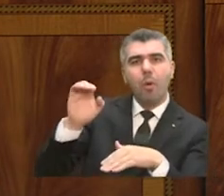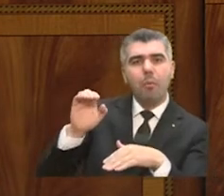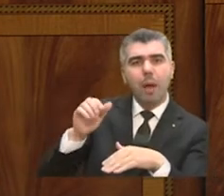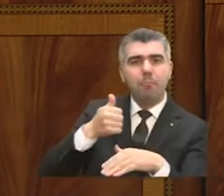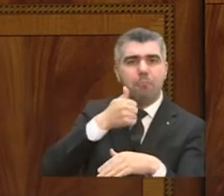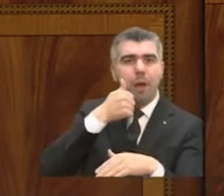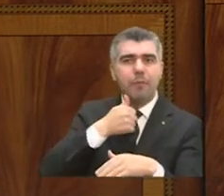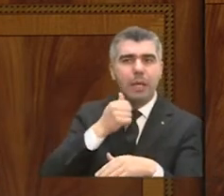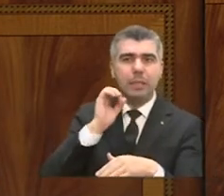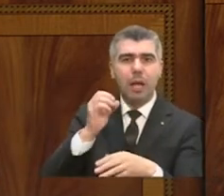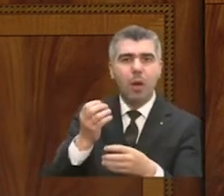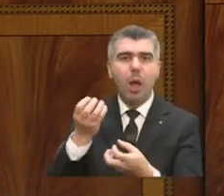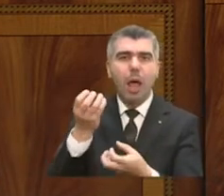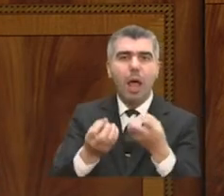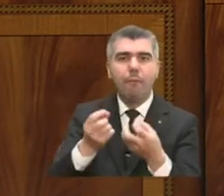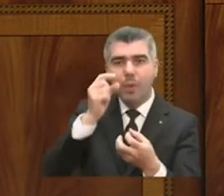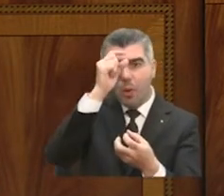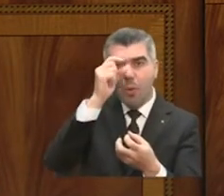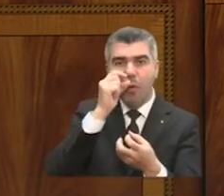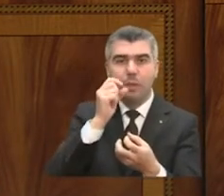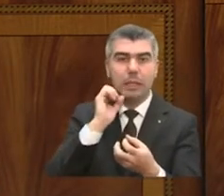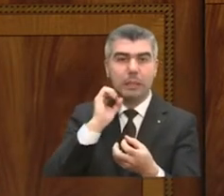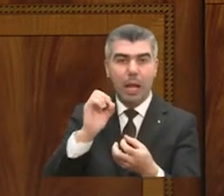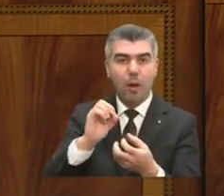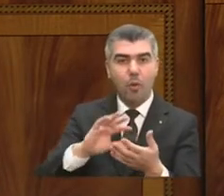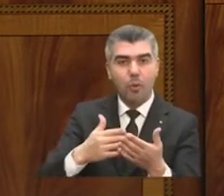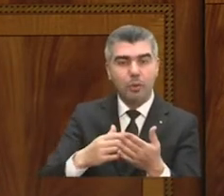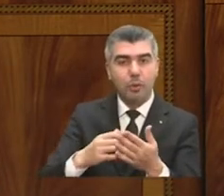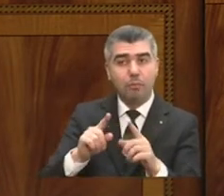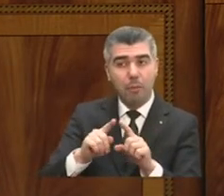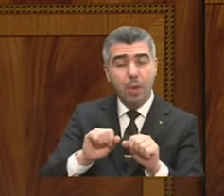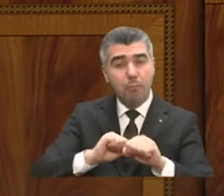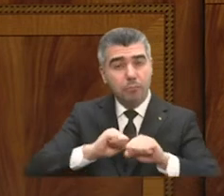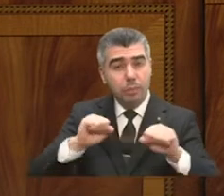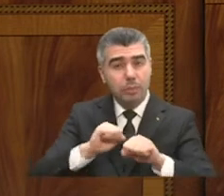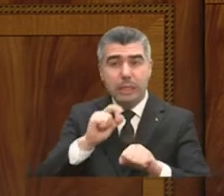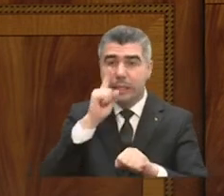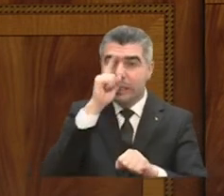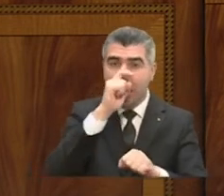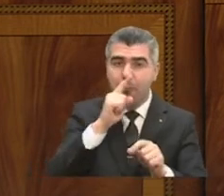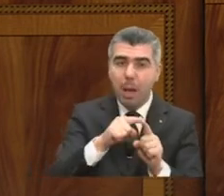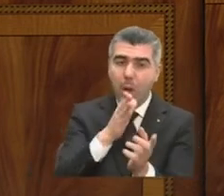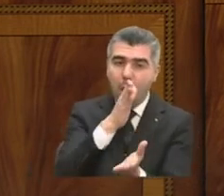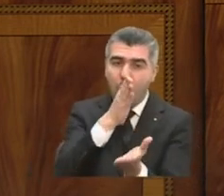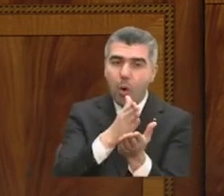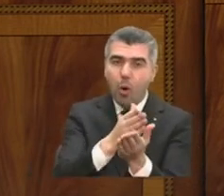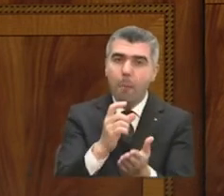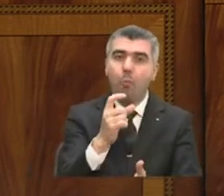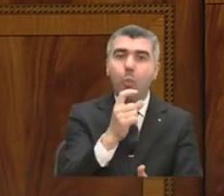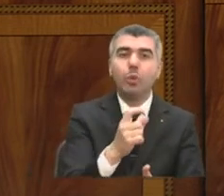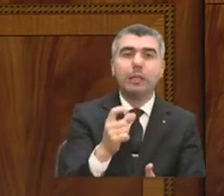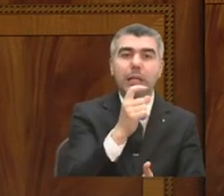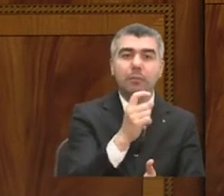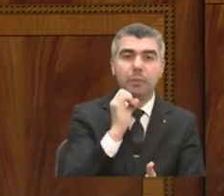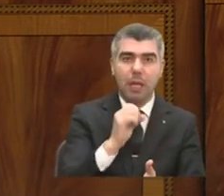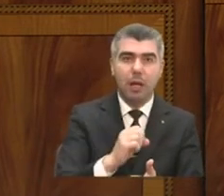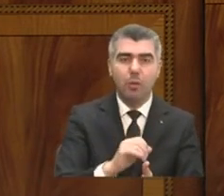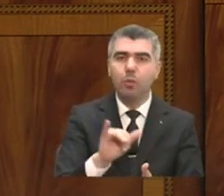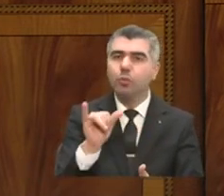avec la tenue de cette session au niveau du Parlement européen. Alors où est